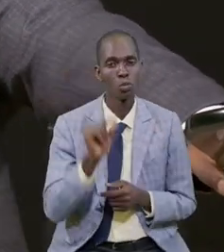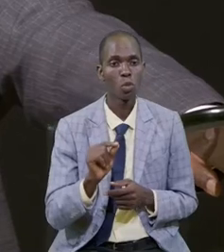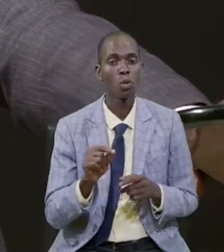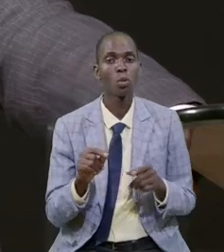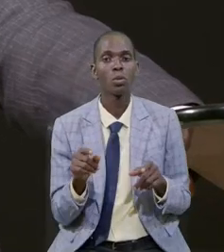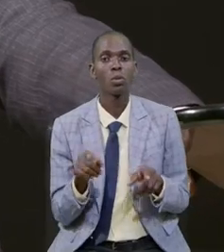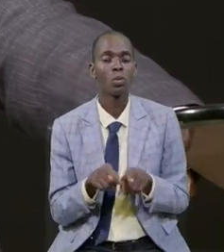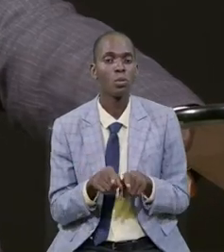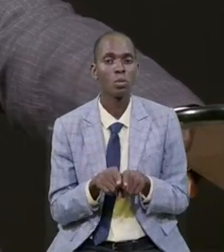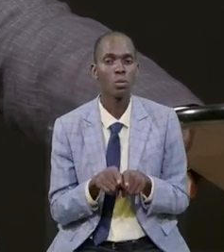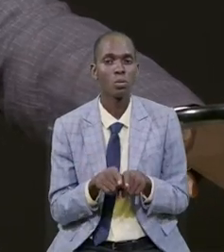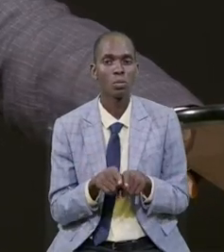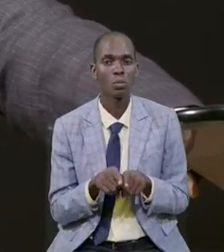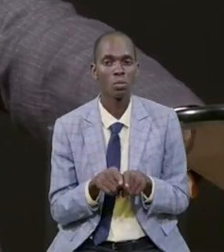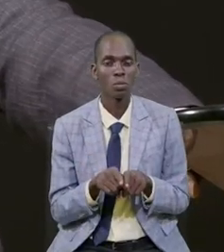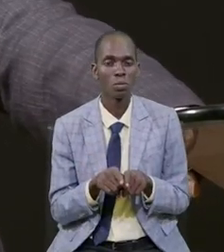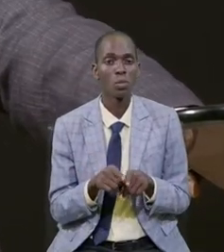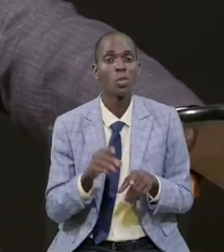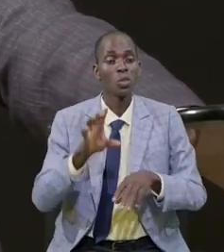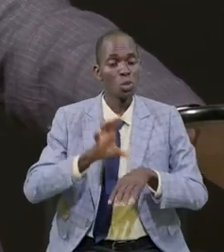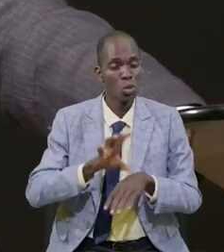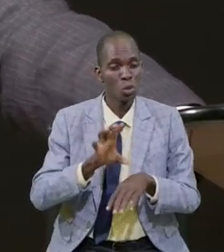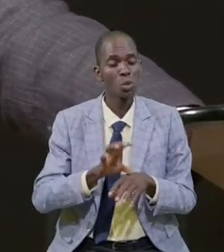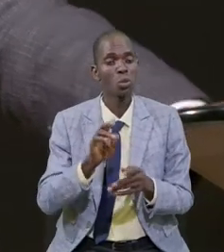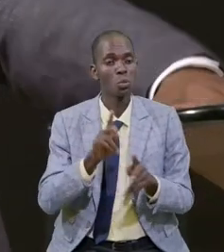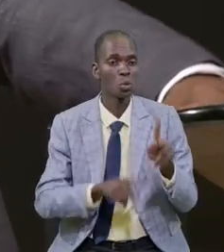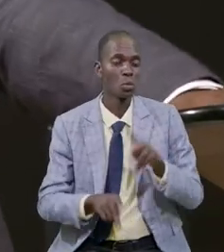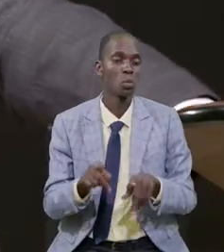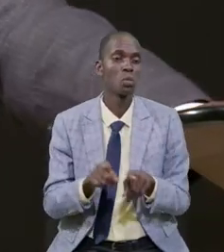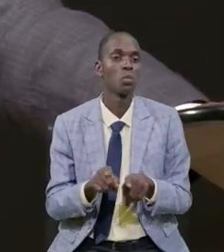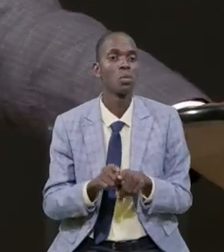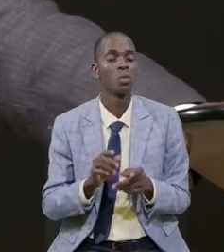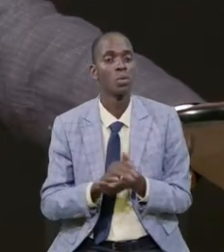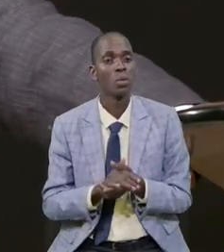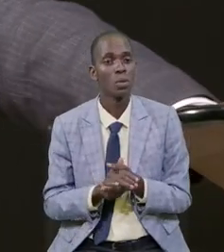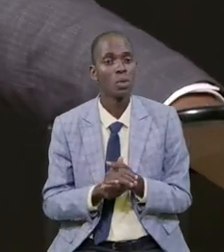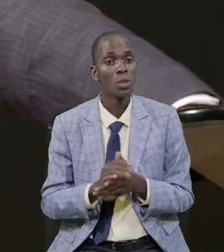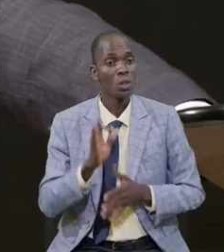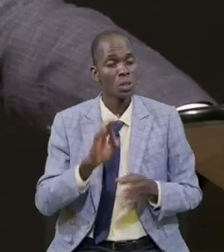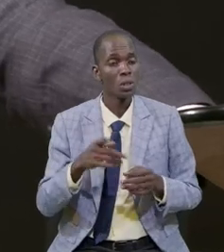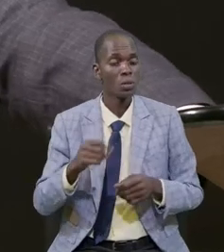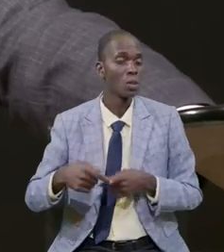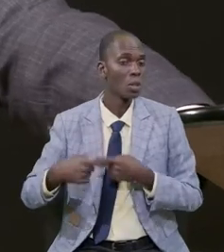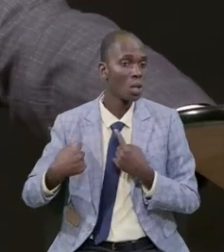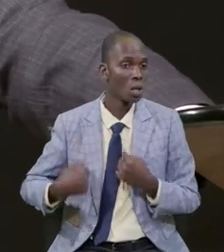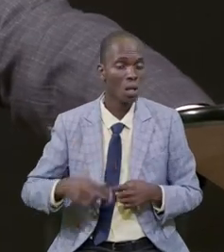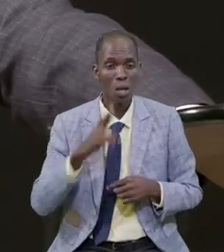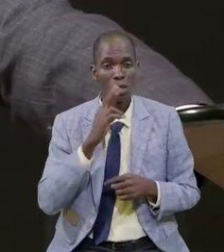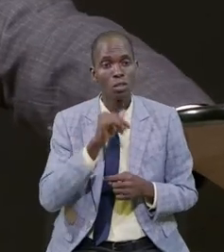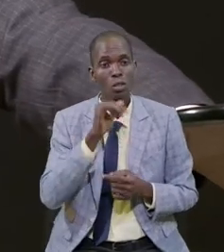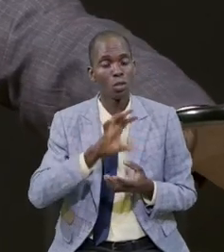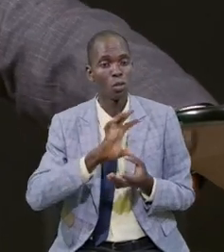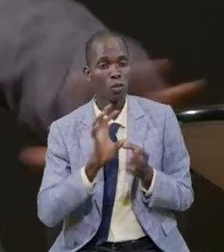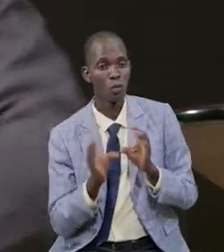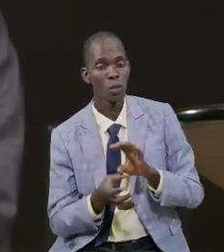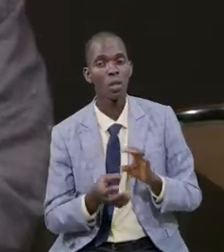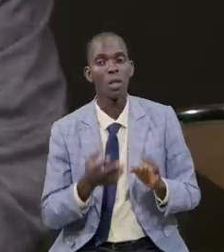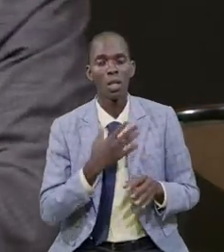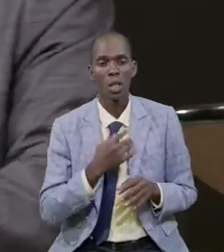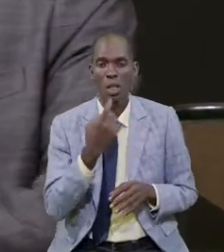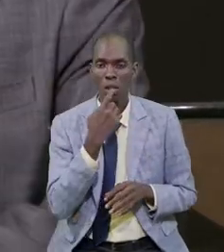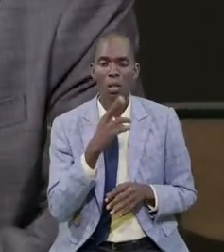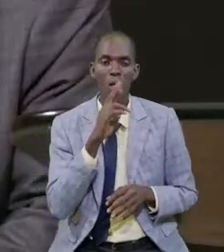communs, même les gens qui vont à l'église. Si le cœur n'est pas converti, et leur langue n'est